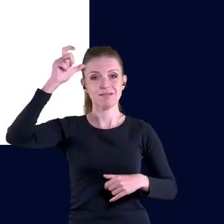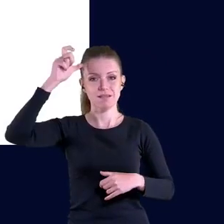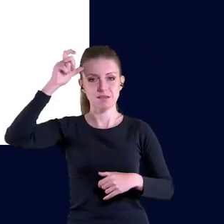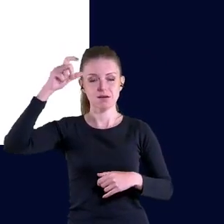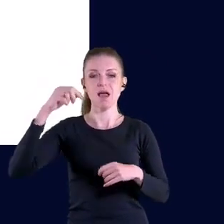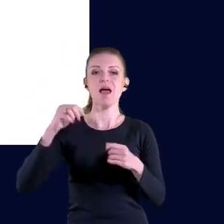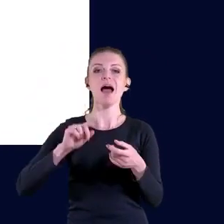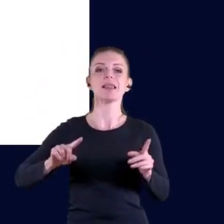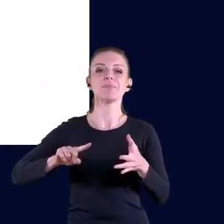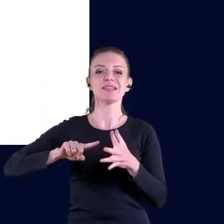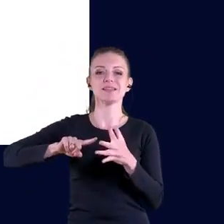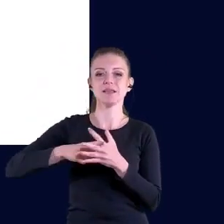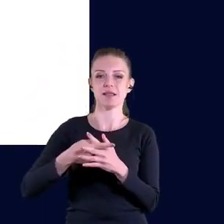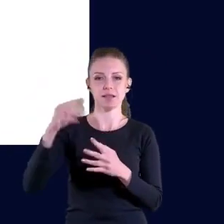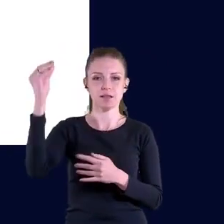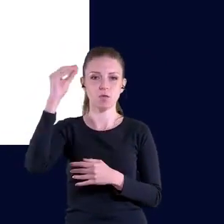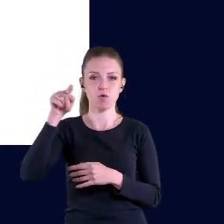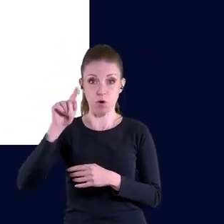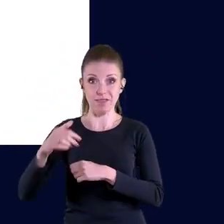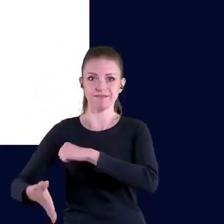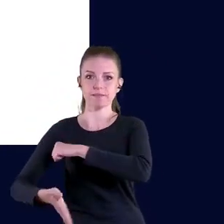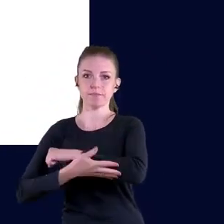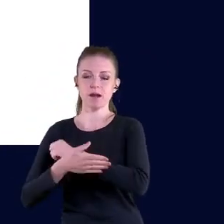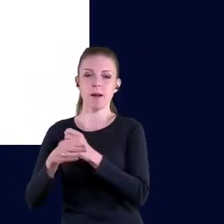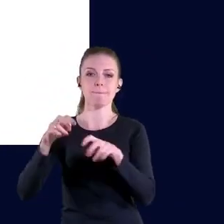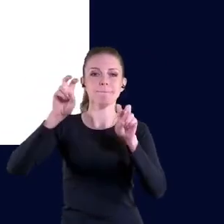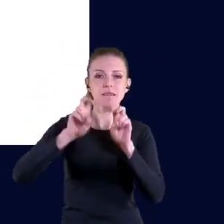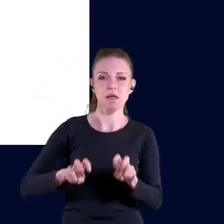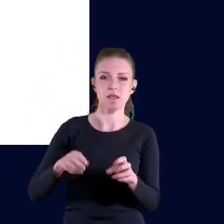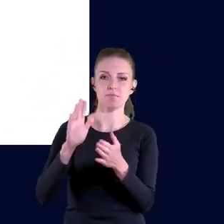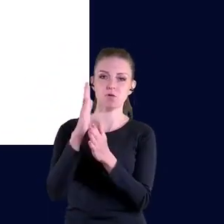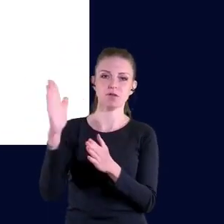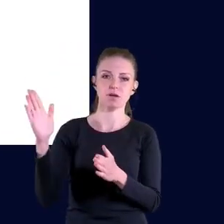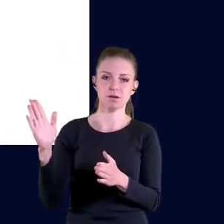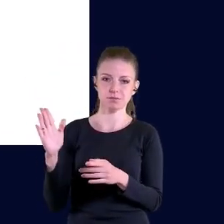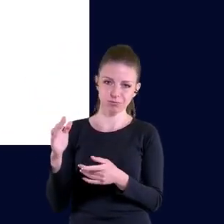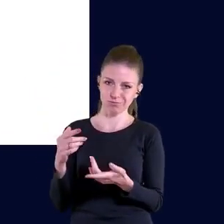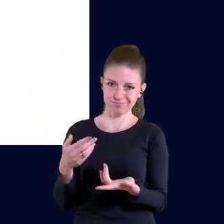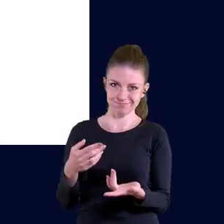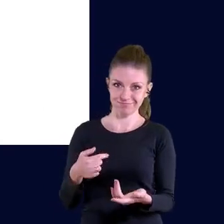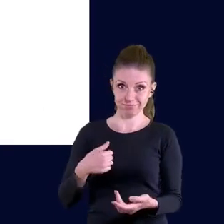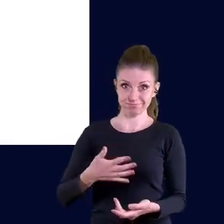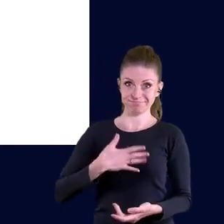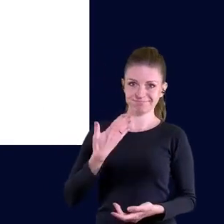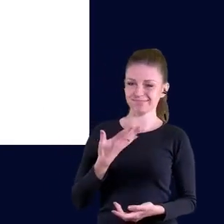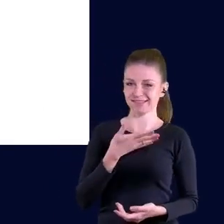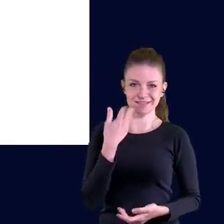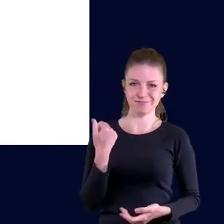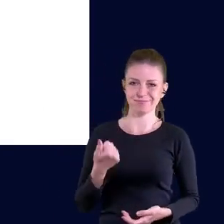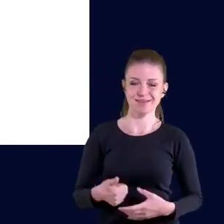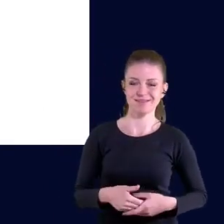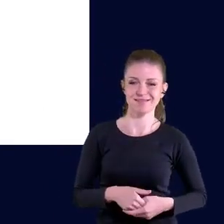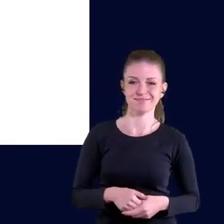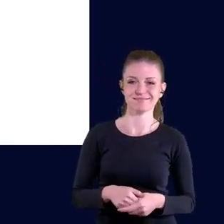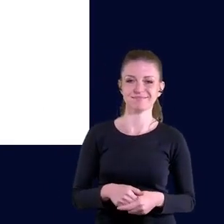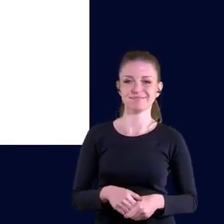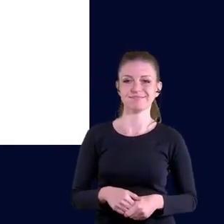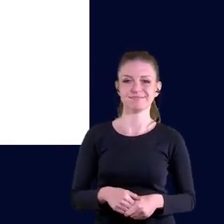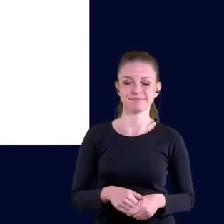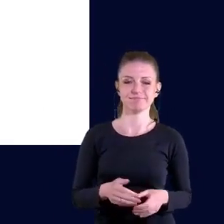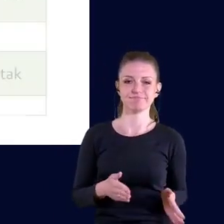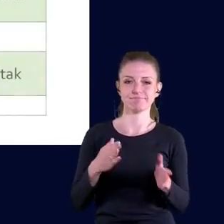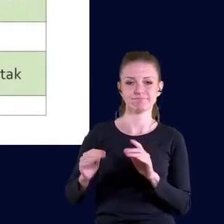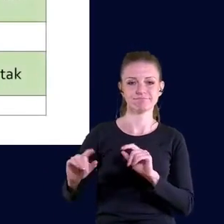Naukowa która wspiera badania i biblioteki to chyba nie jest dla nas żadne zaskoczenie Poproszę o następny